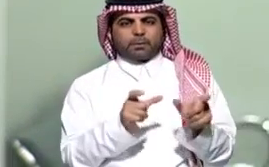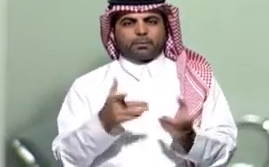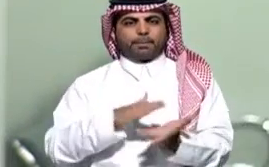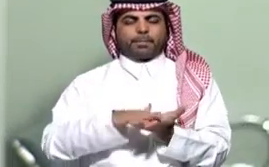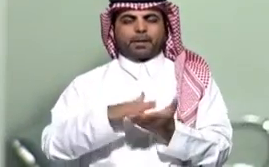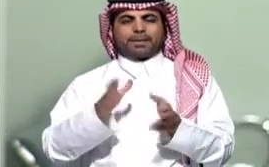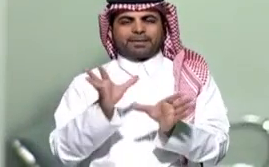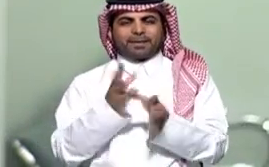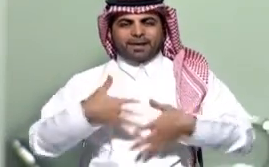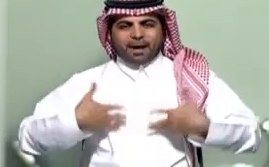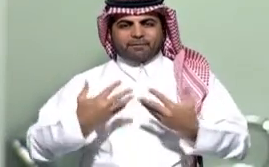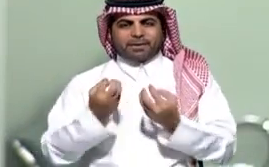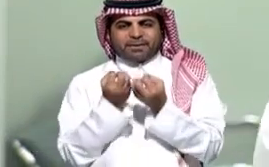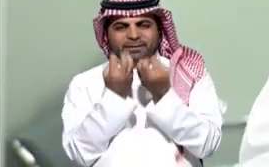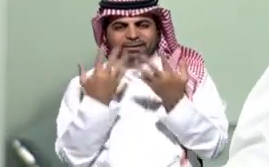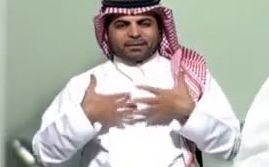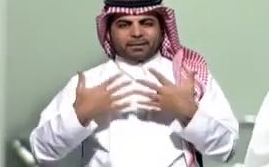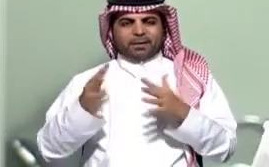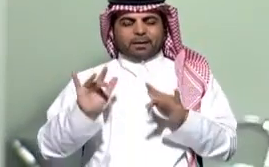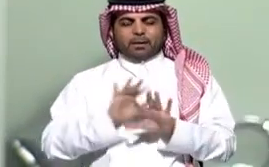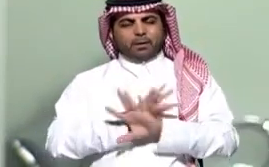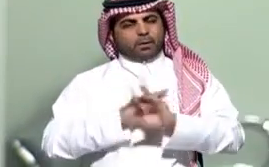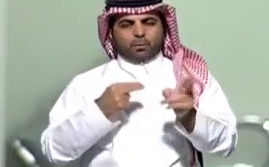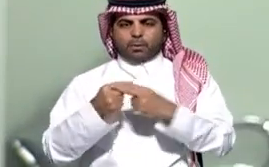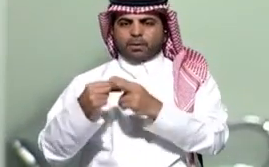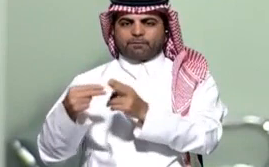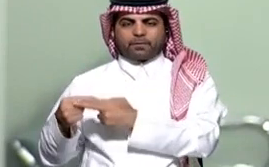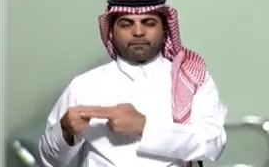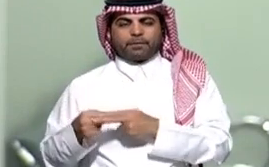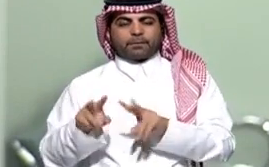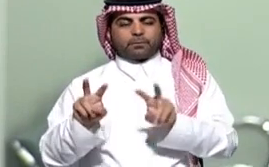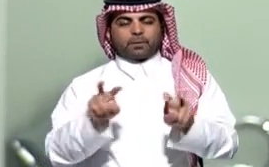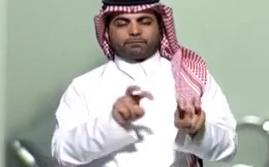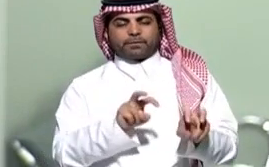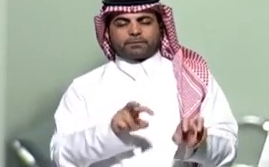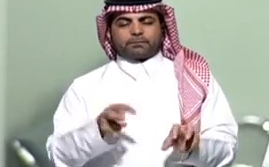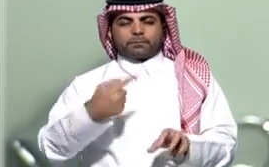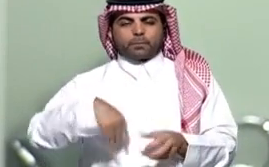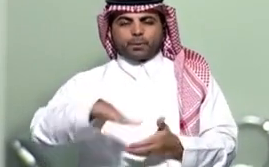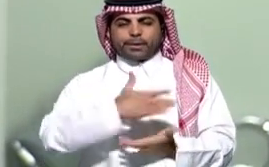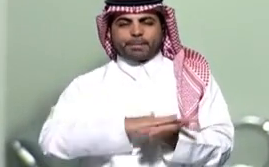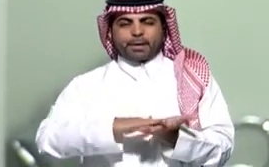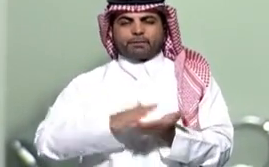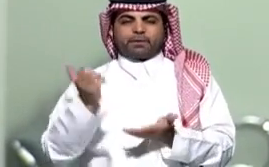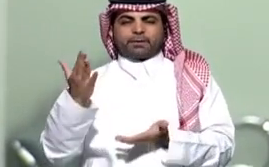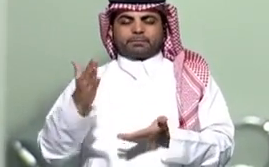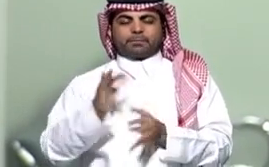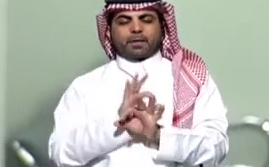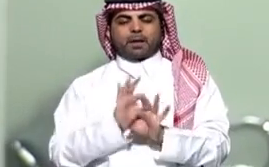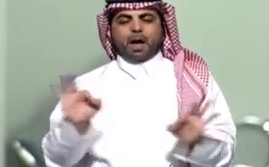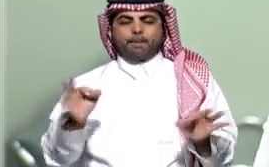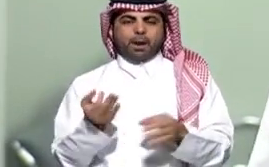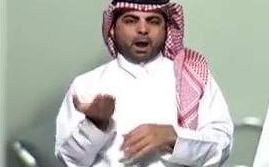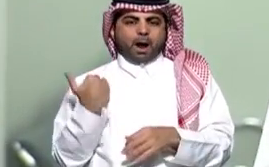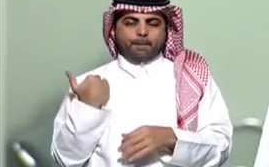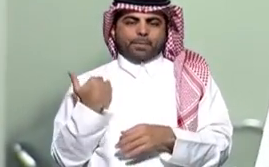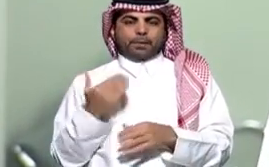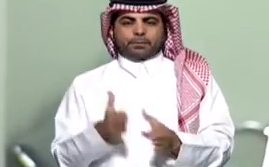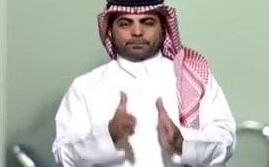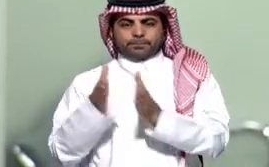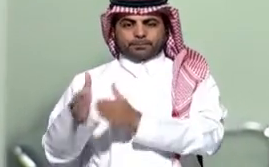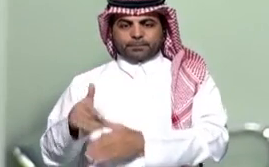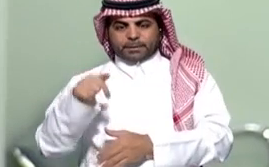المتنزهات وأماكن الترفيه. كل تلك الاحترازات تمت وفق ما هو معد ومخطط له. في